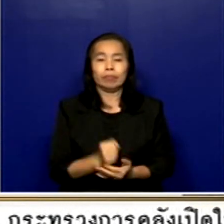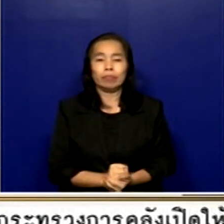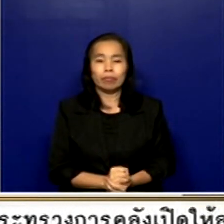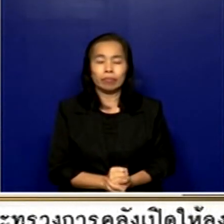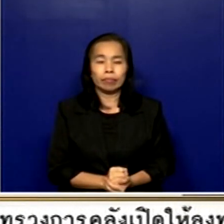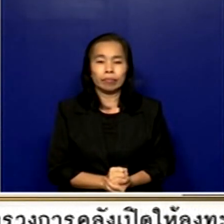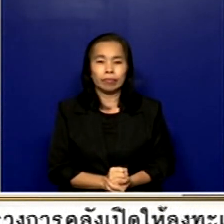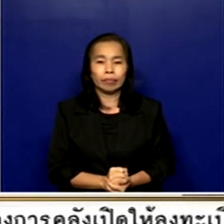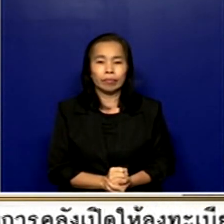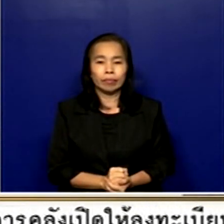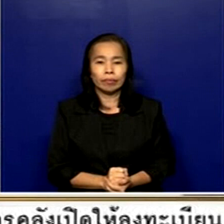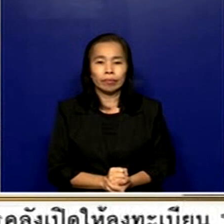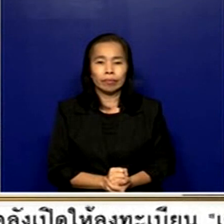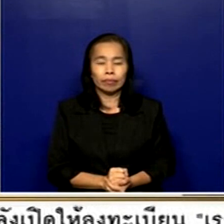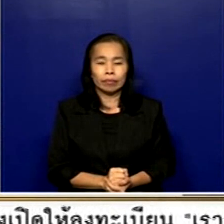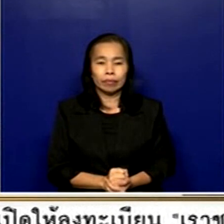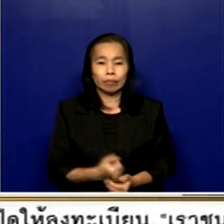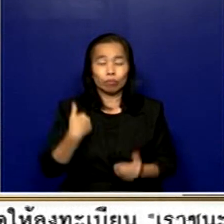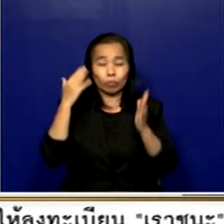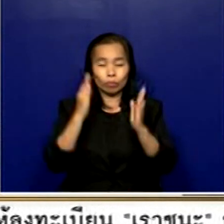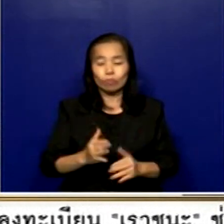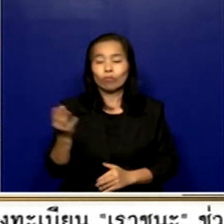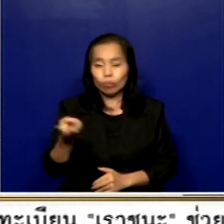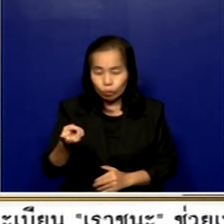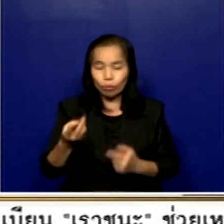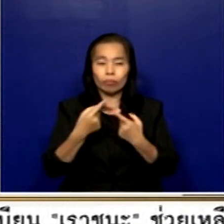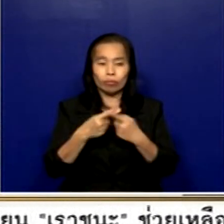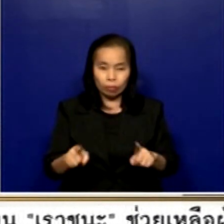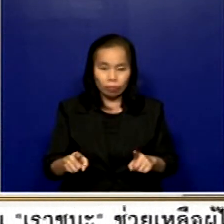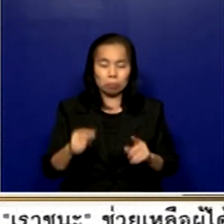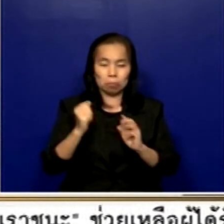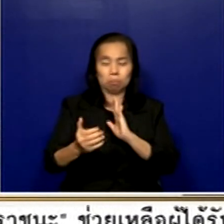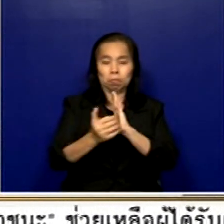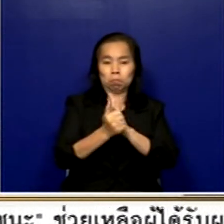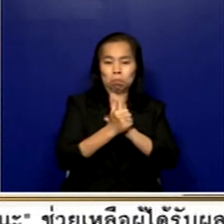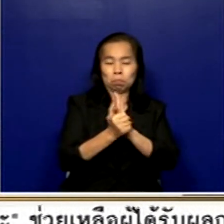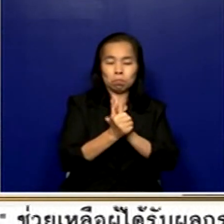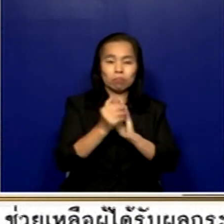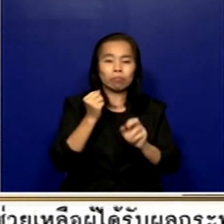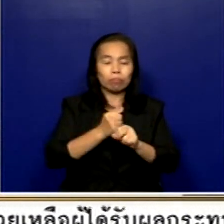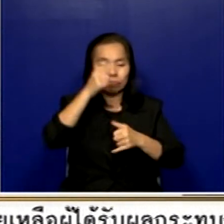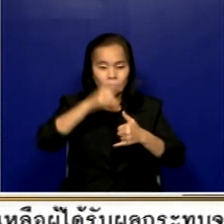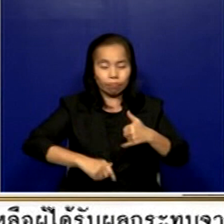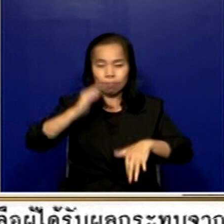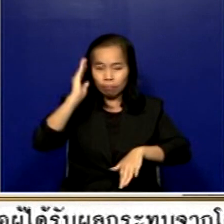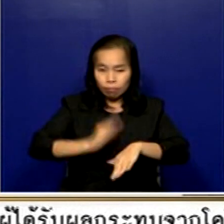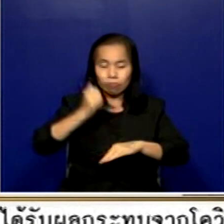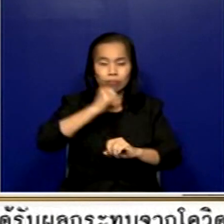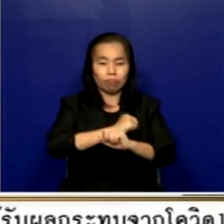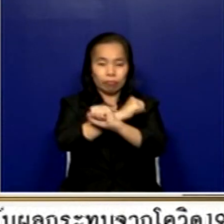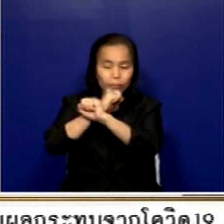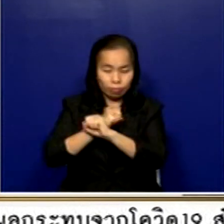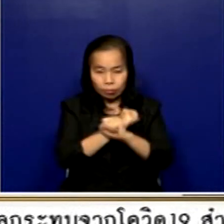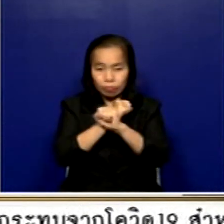ดแต่เรื่องเดิมๆซ้ำๆซากๆนะฮ ะ ไม่รวมถึงมารยาทในสภาด้วยเขาบอกว่าสภาแห่งนี้เป็นสภาอันทรงเกียรติซึ่งนายกให้ความเคารพสภ